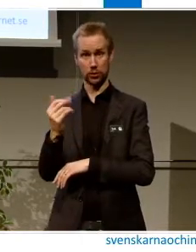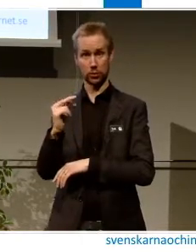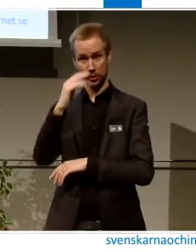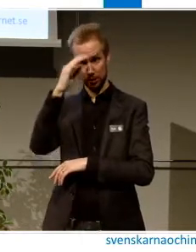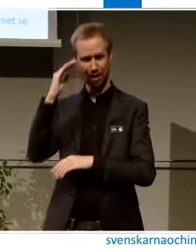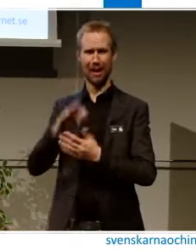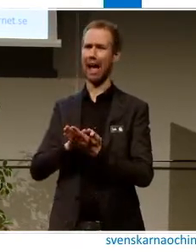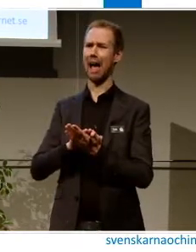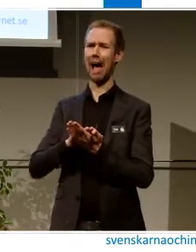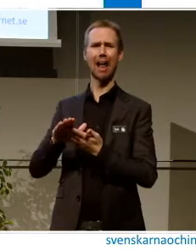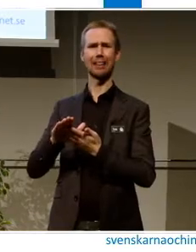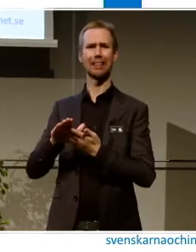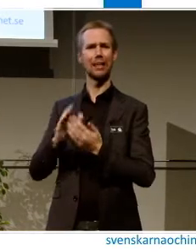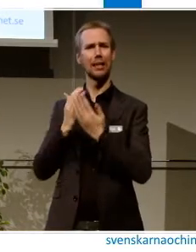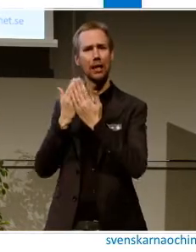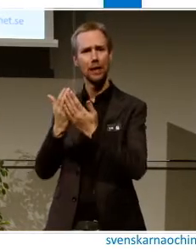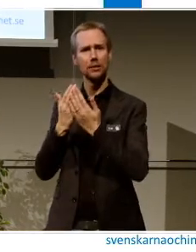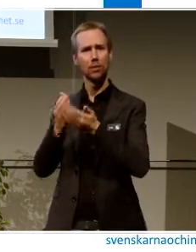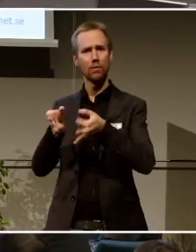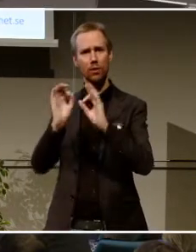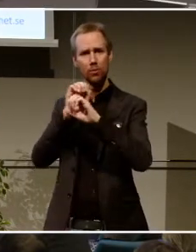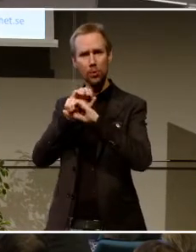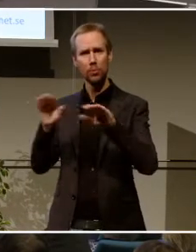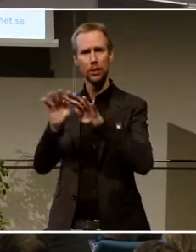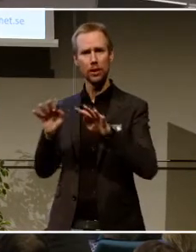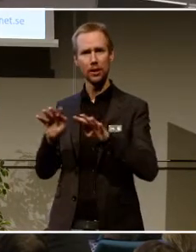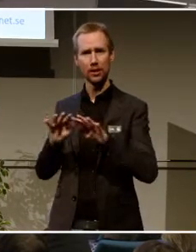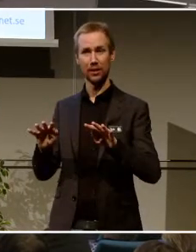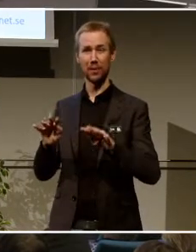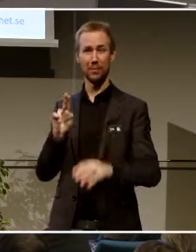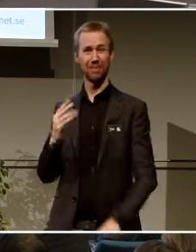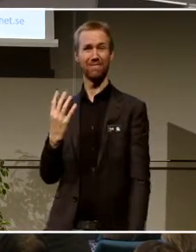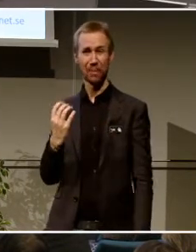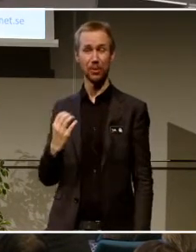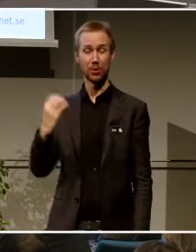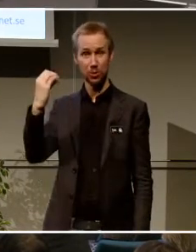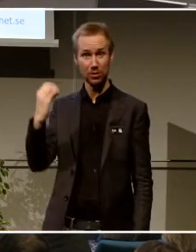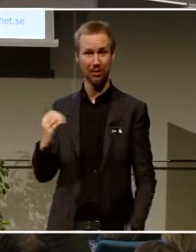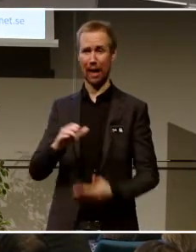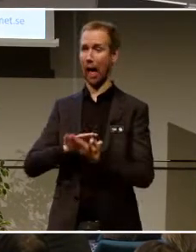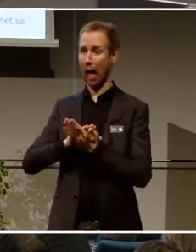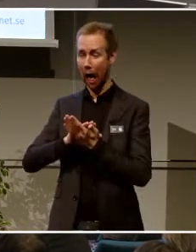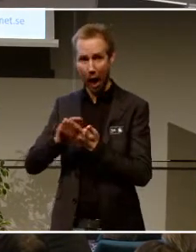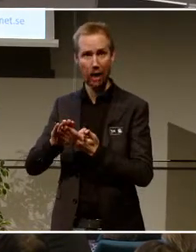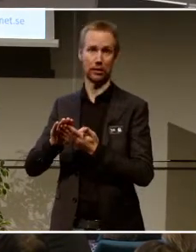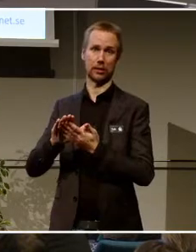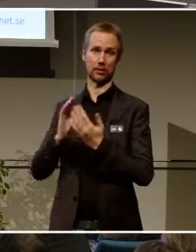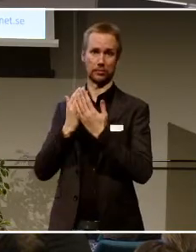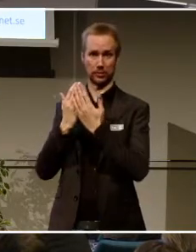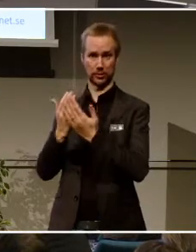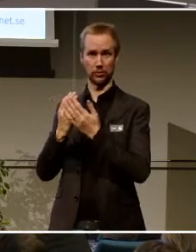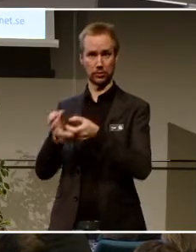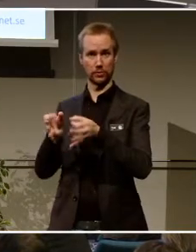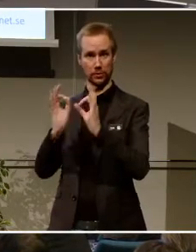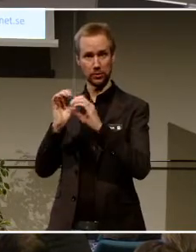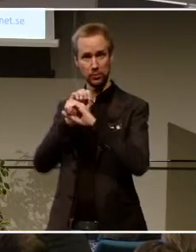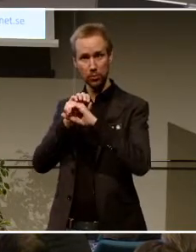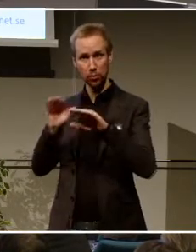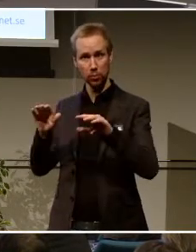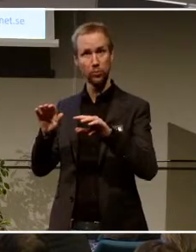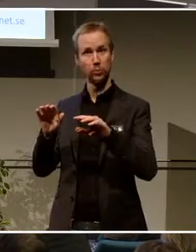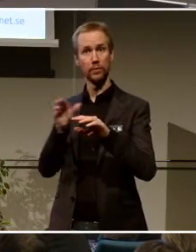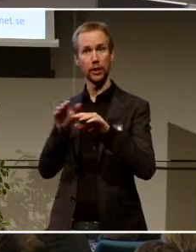av offentlig information via internet. Alltså hälften av dem tar aldrig del av information den vägen. Och lite